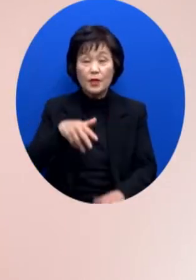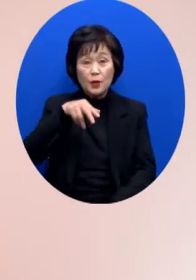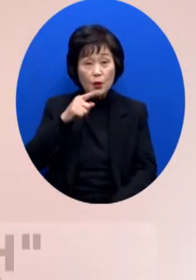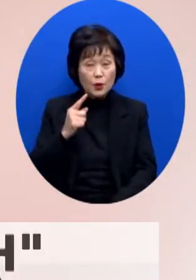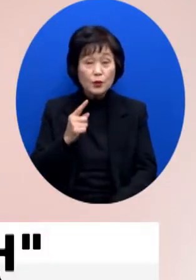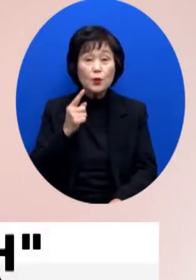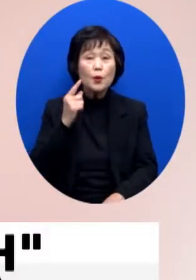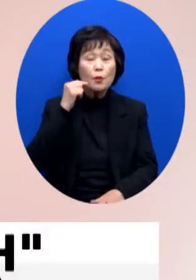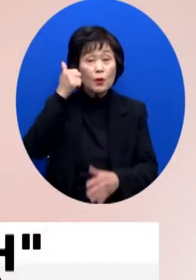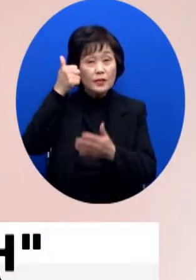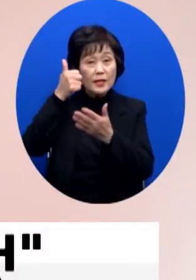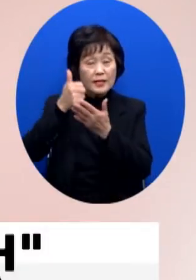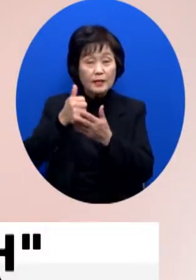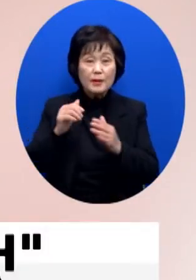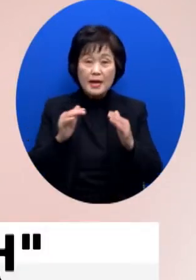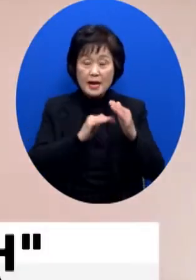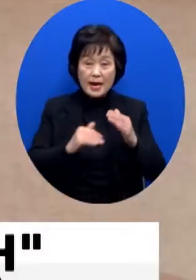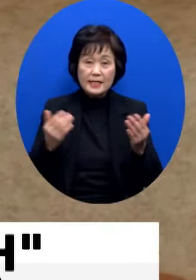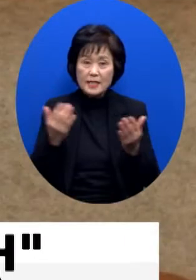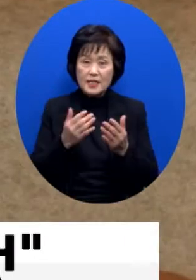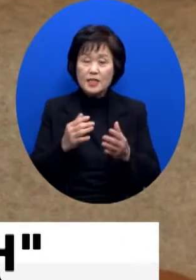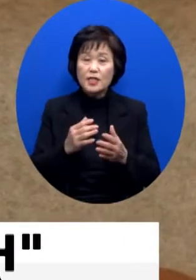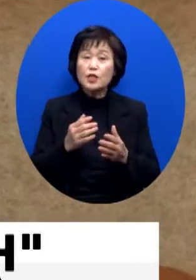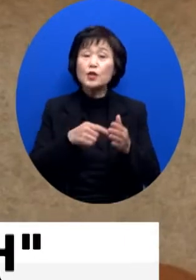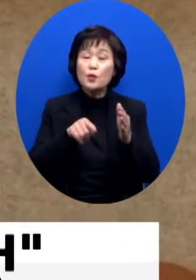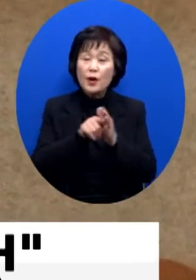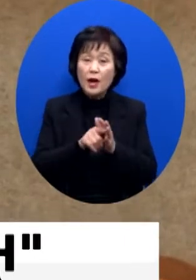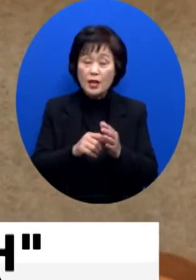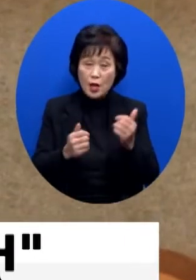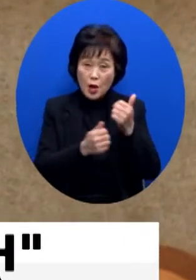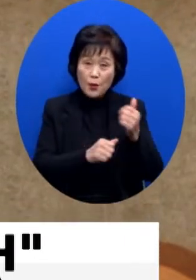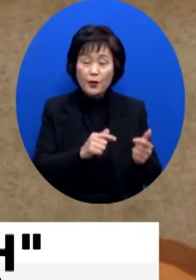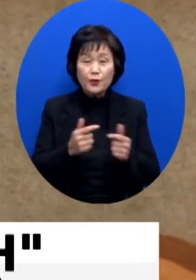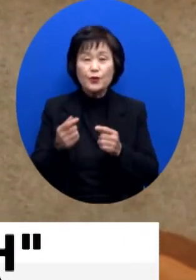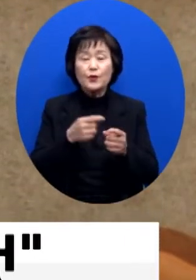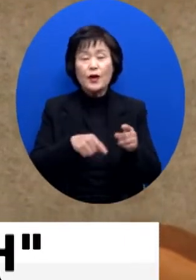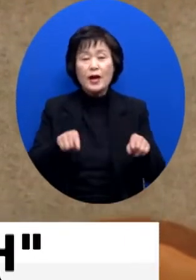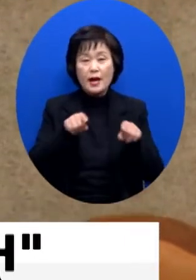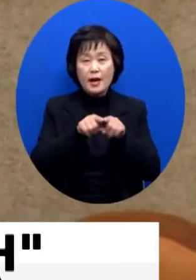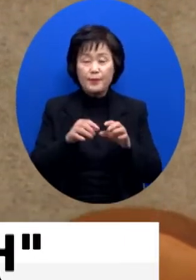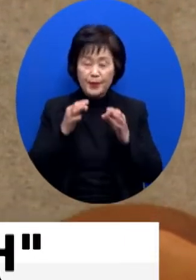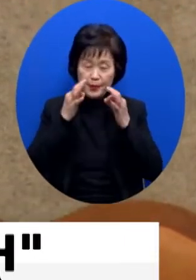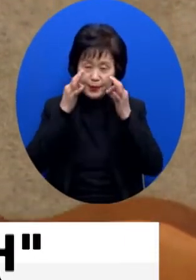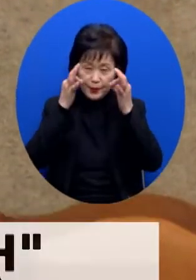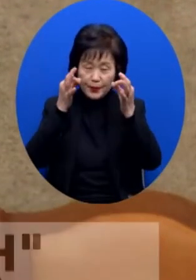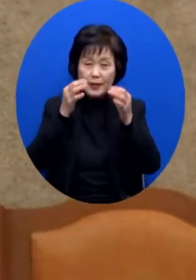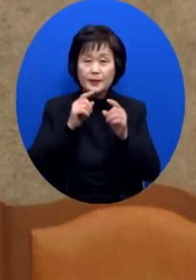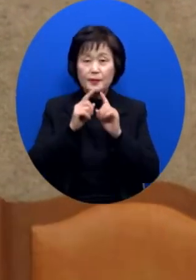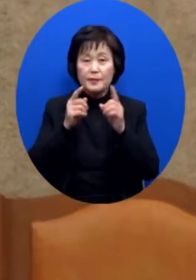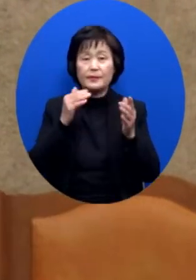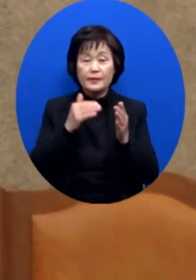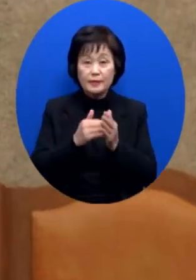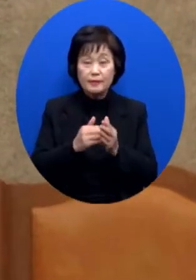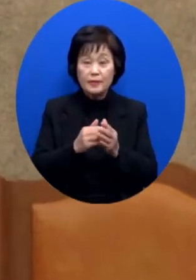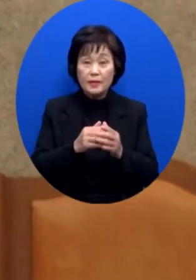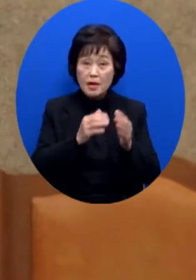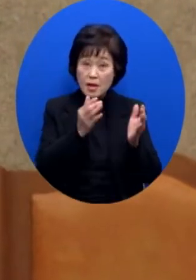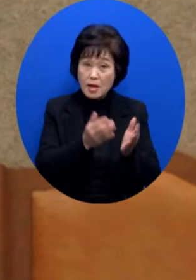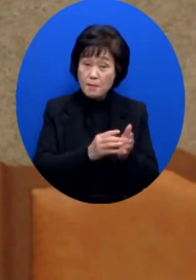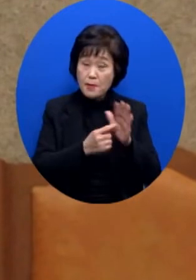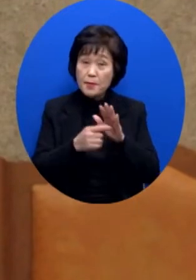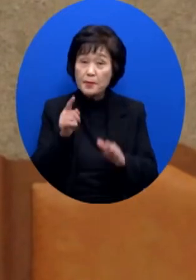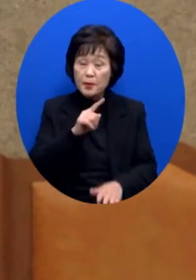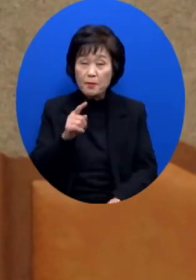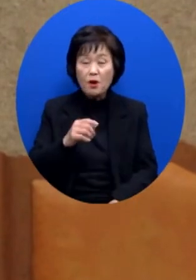신임회장은 가정 사역을 위해 회원 교회와 함께 노력해 나갈 것이라고 포부를 밝혔습니다 협회는 그리스도의